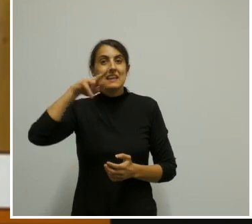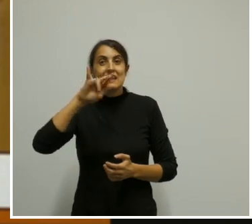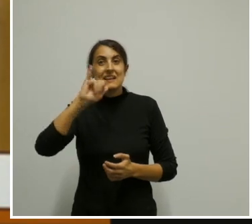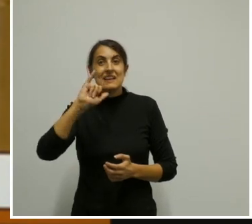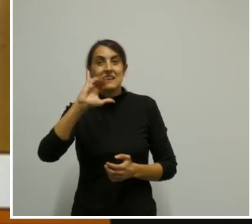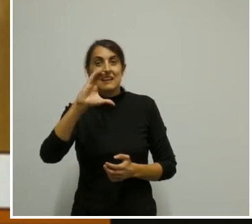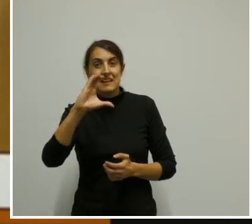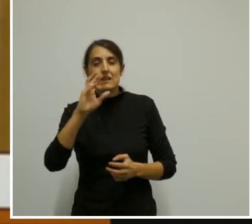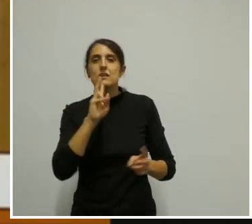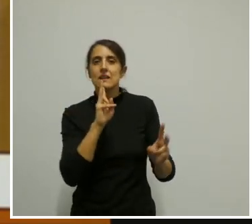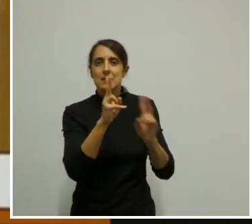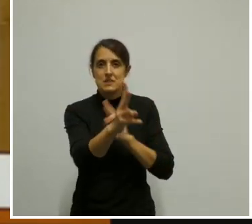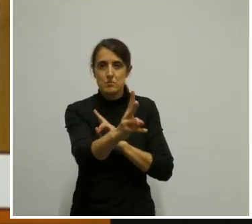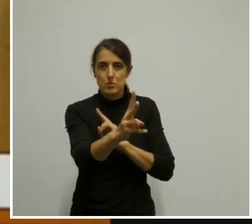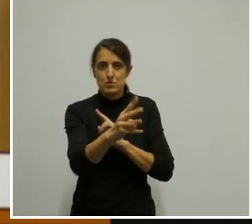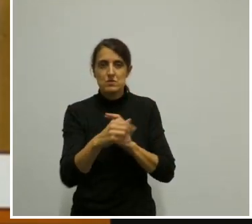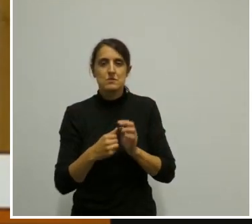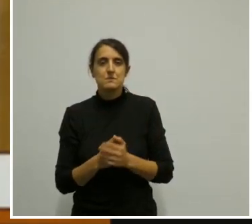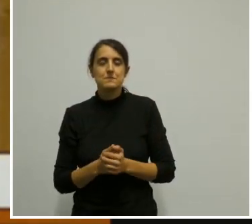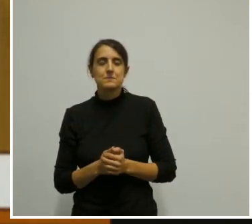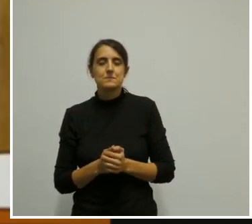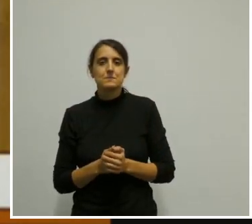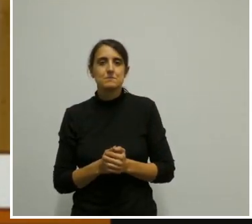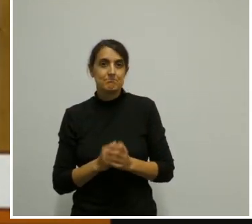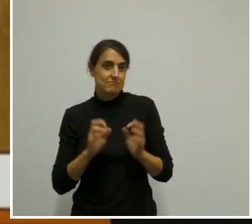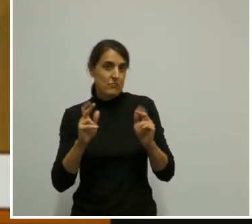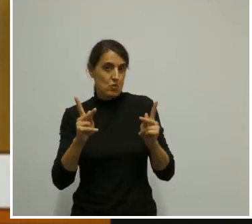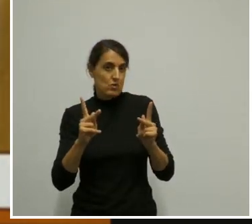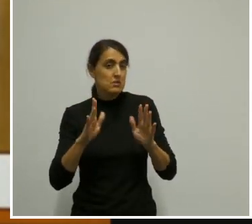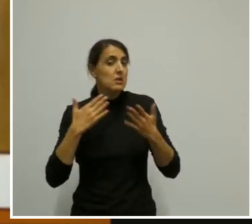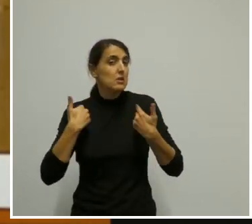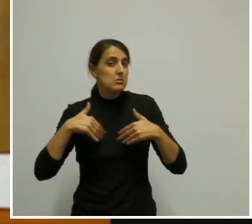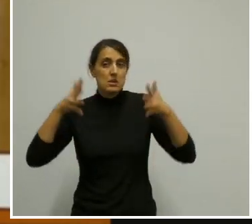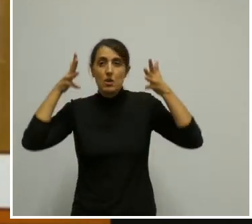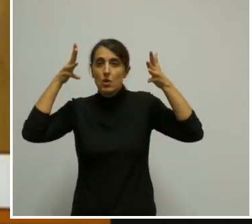Ok, no? Vale. Doncs donem per tancat el